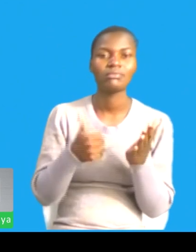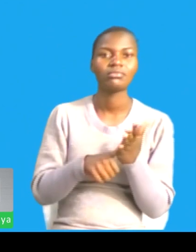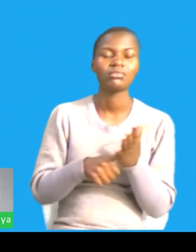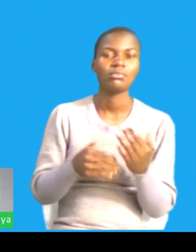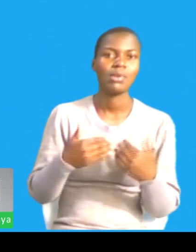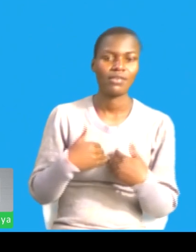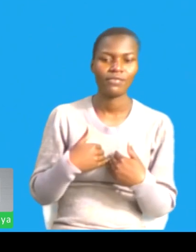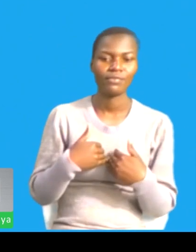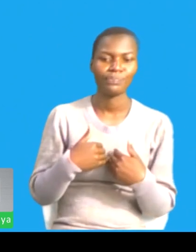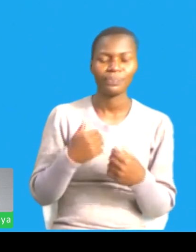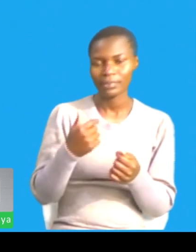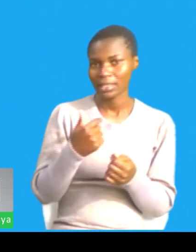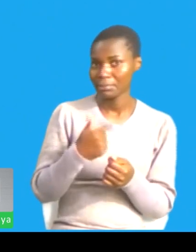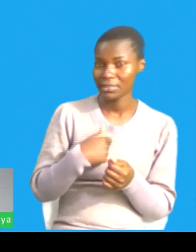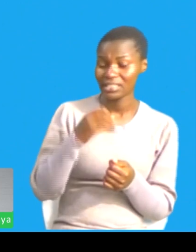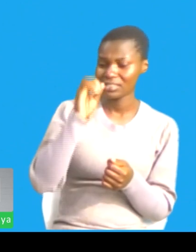shangaa tuko na wabunge